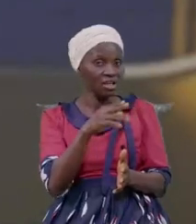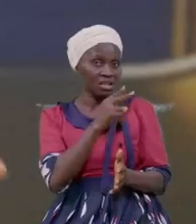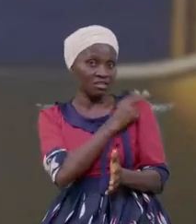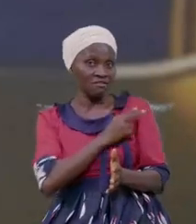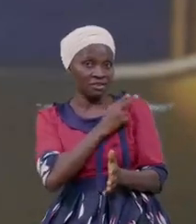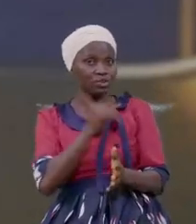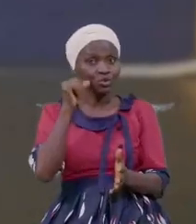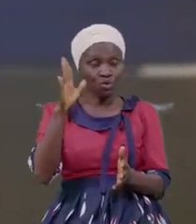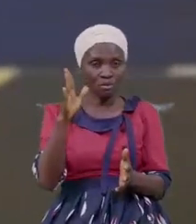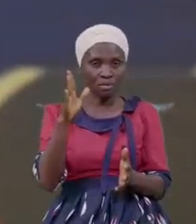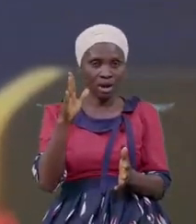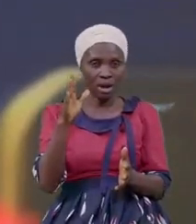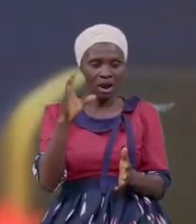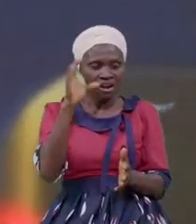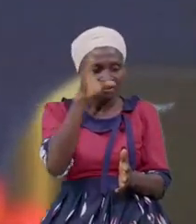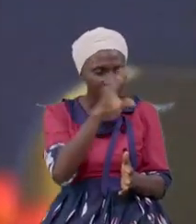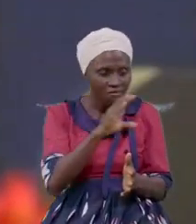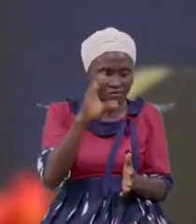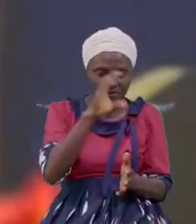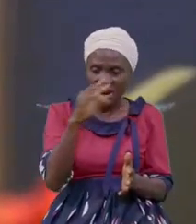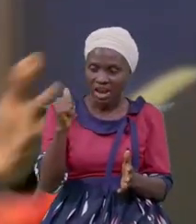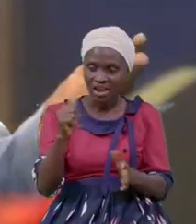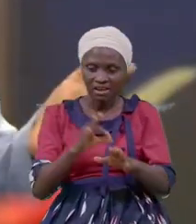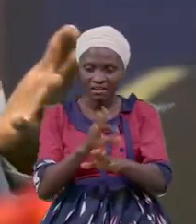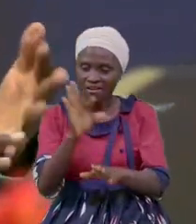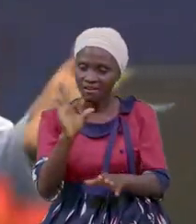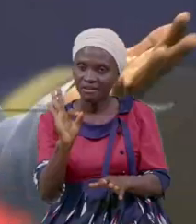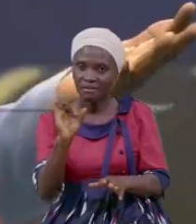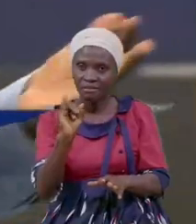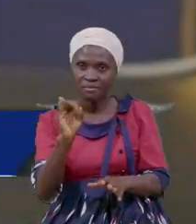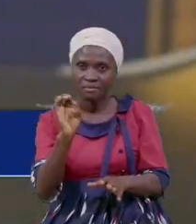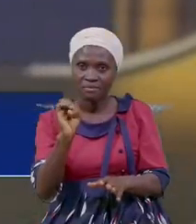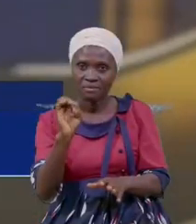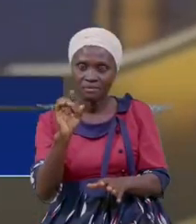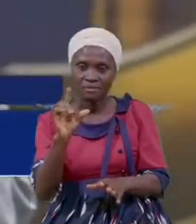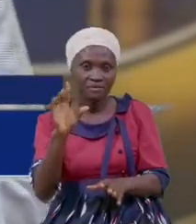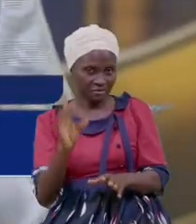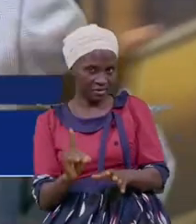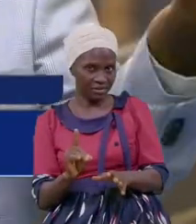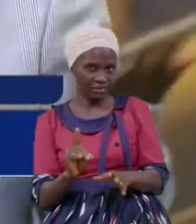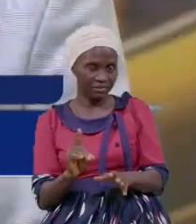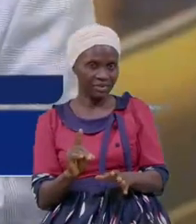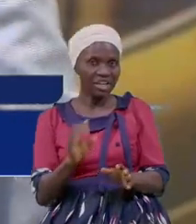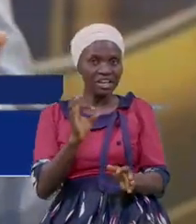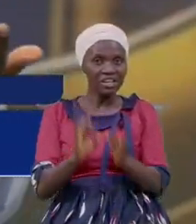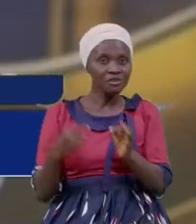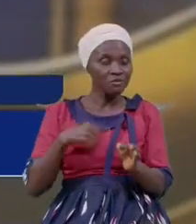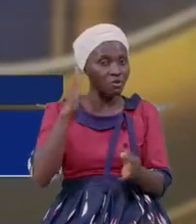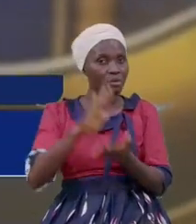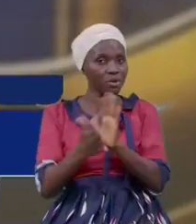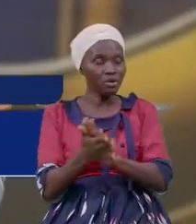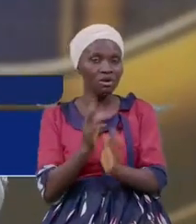elle pense à un champ si tu veux être vertueuse elle doit considérer le champ de